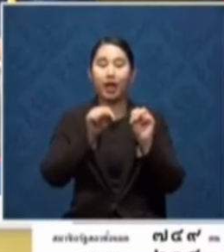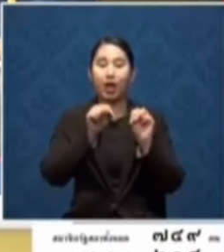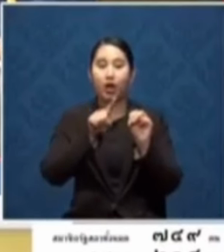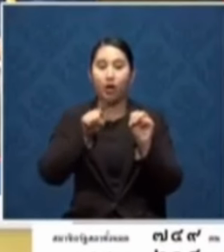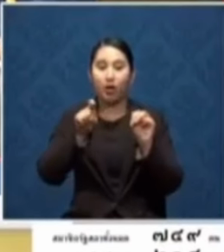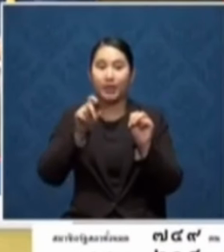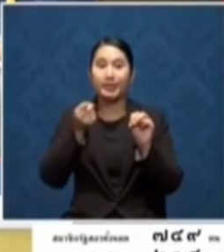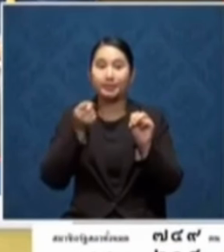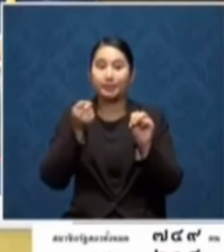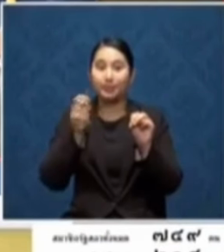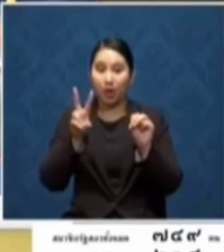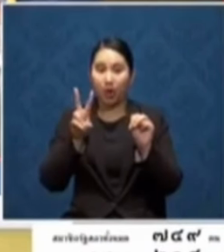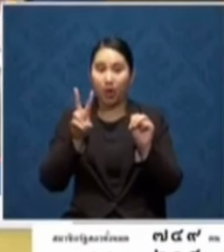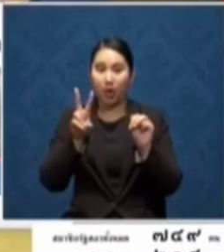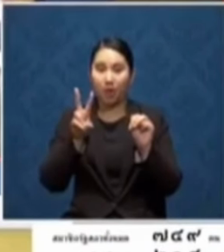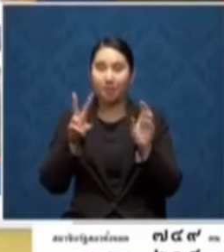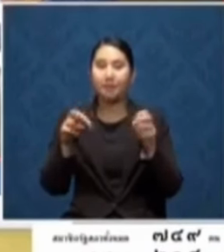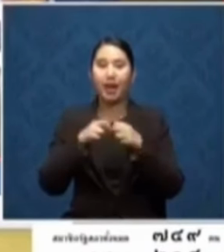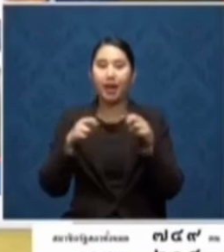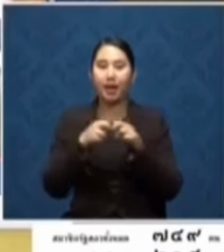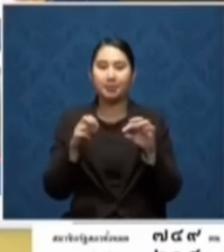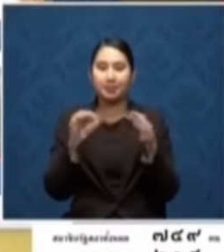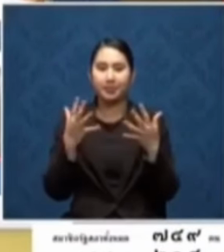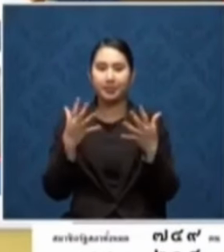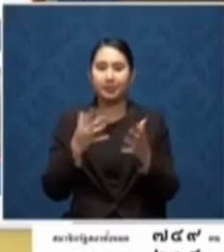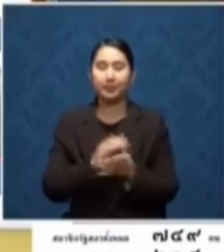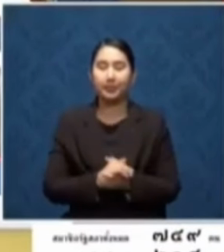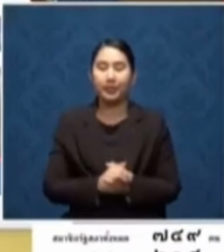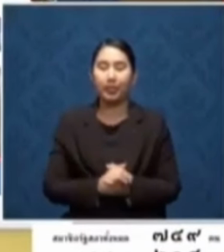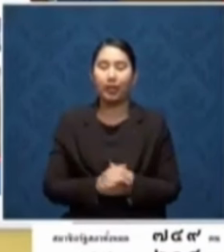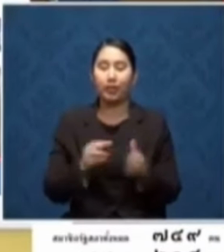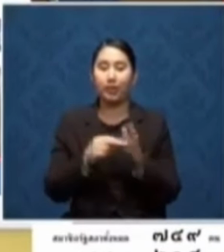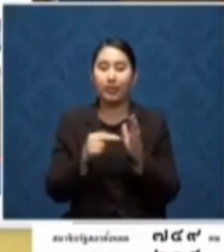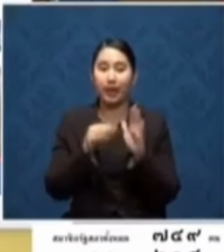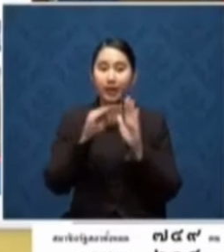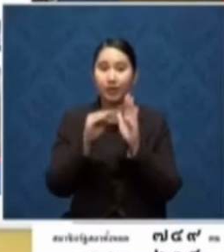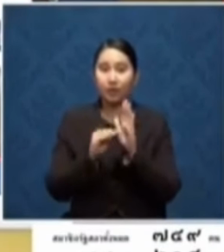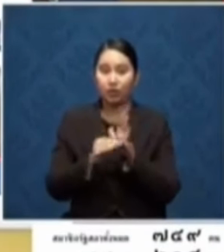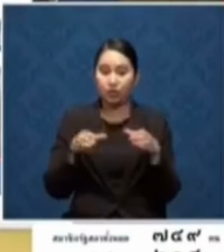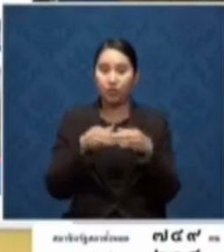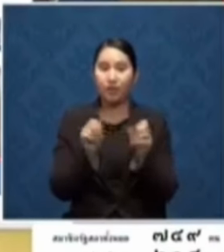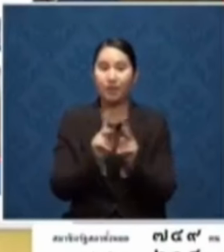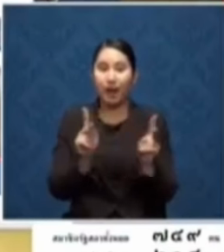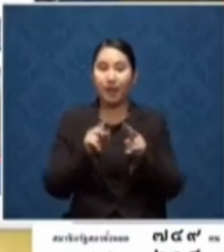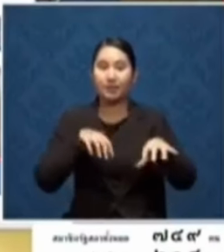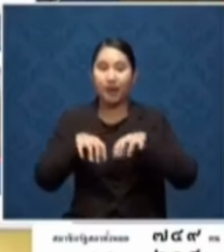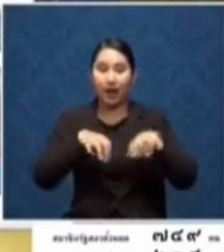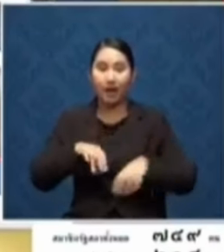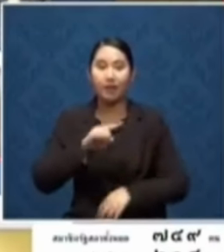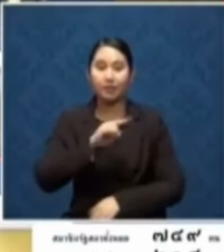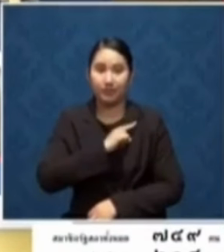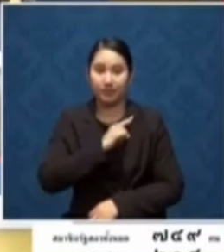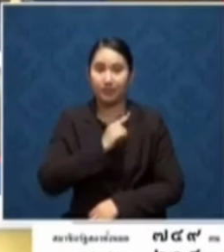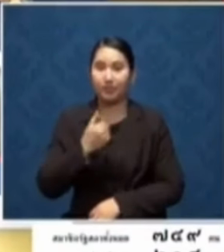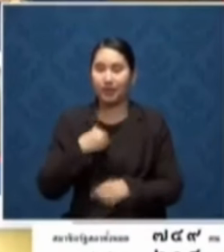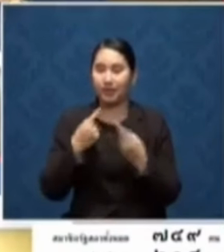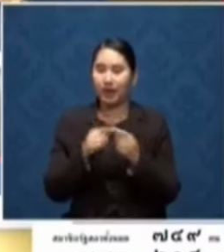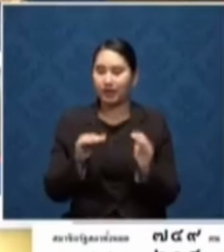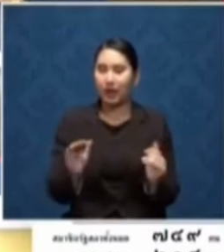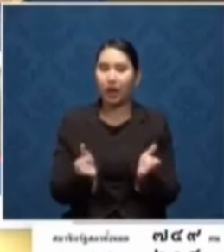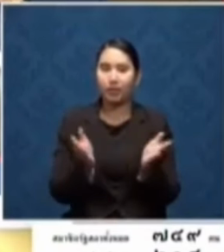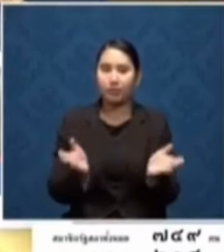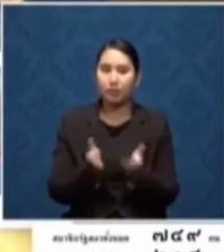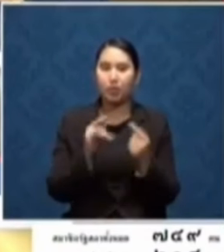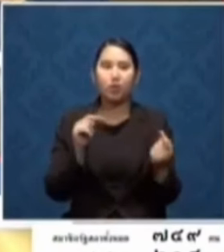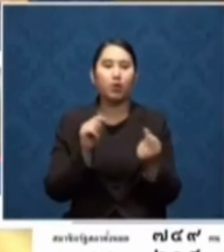ฐถ้ามีนโยบายหรือทิศทางที่ไปกระทบในสิ่งที่พวกเราก็ต้องถือว่าทำหน้าที่แทนคน67ล้านคนด้วยเนี่ย